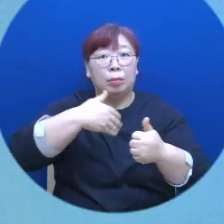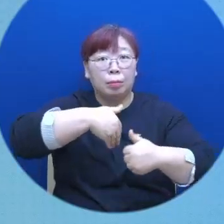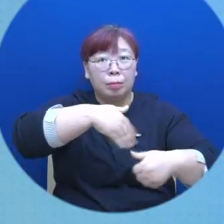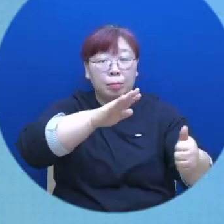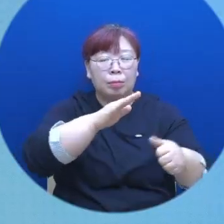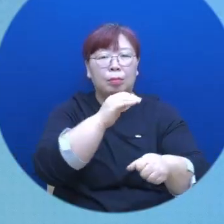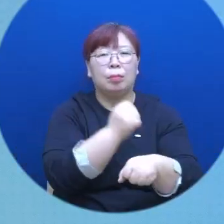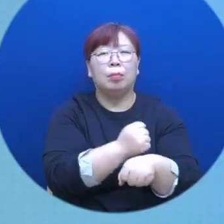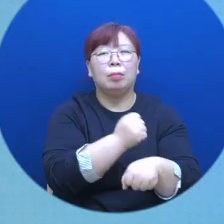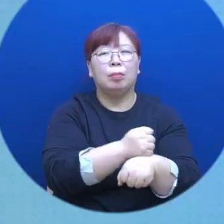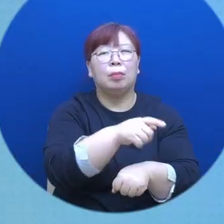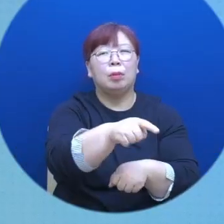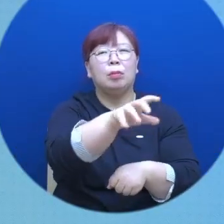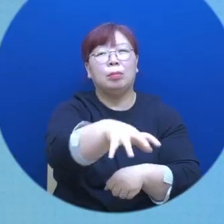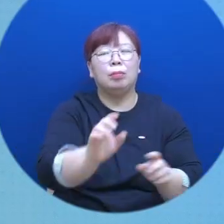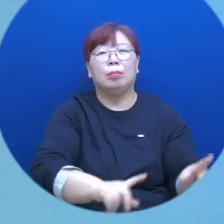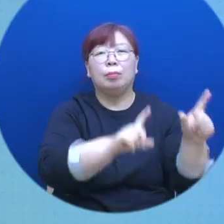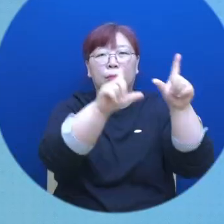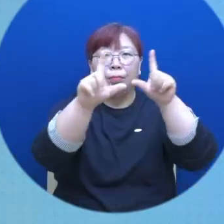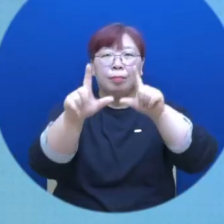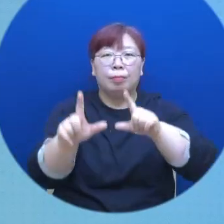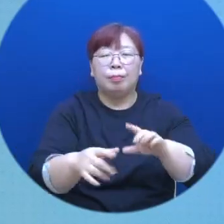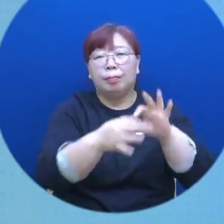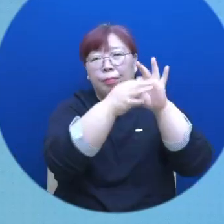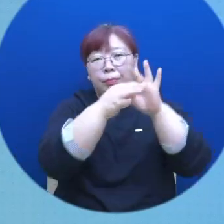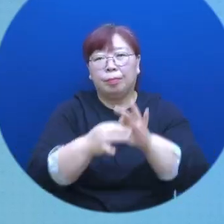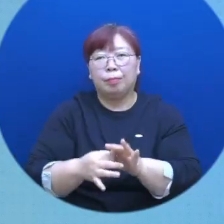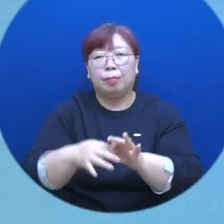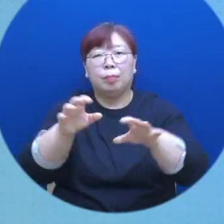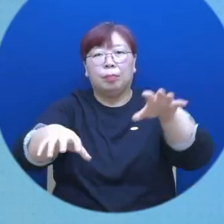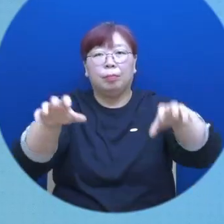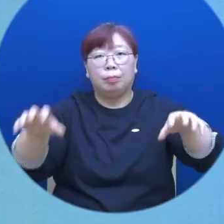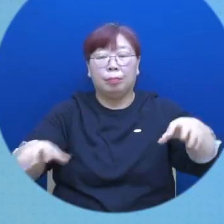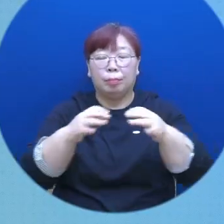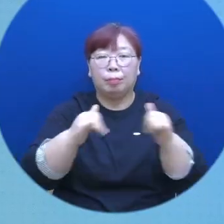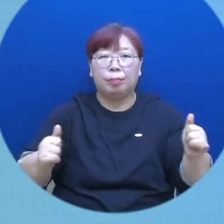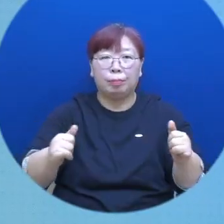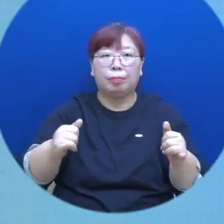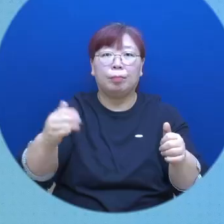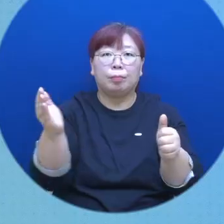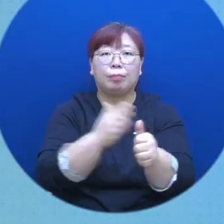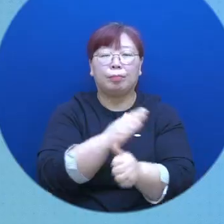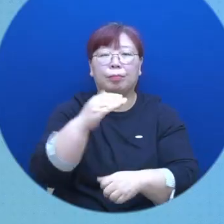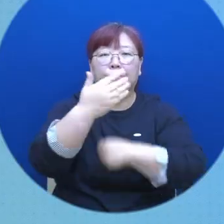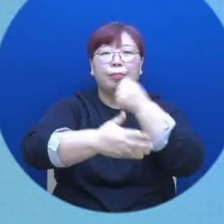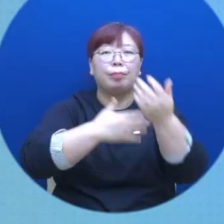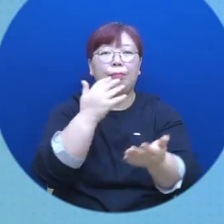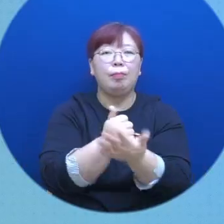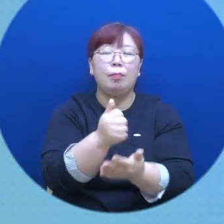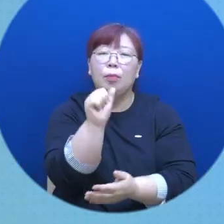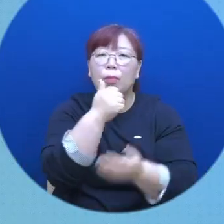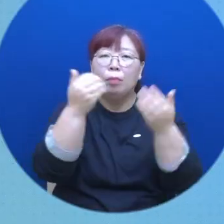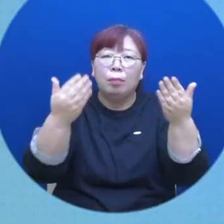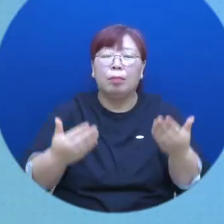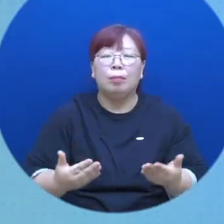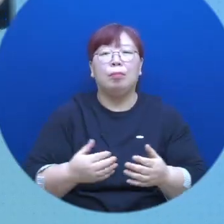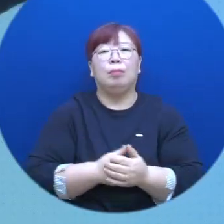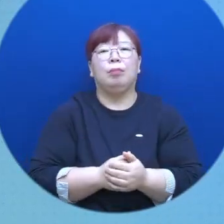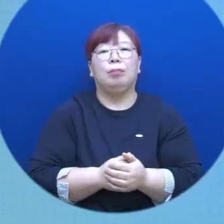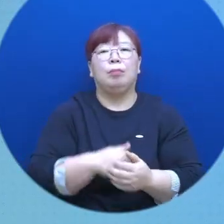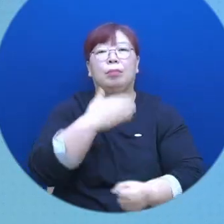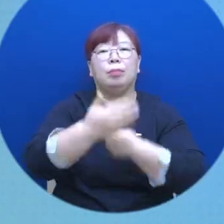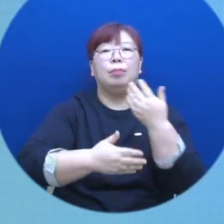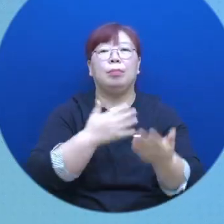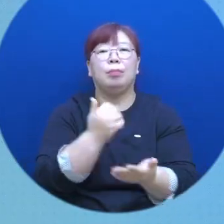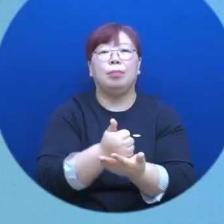와서 살면서 누구에게? 이웃들에게 하나님을 소개받은 사람이다. 하나님을